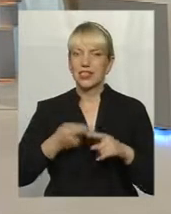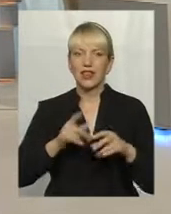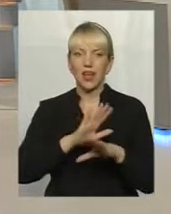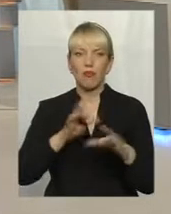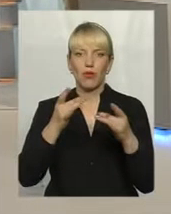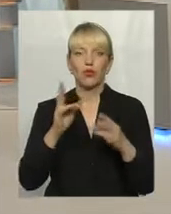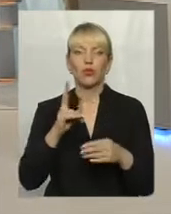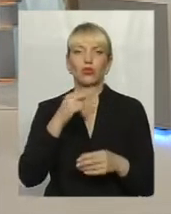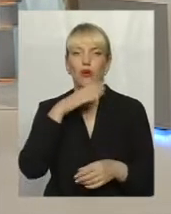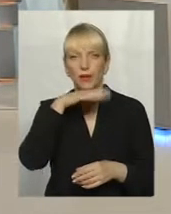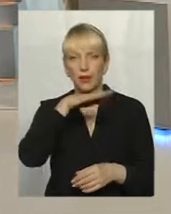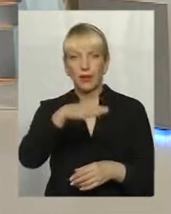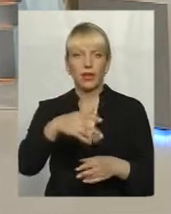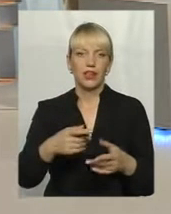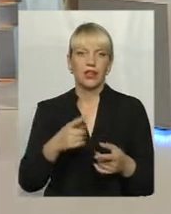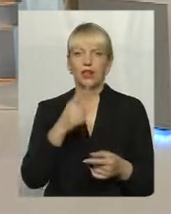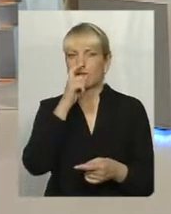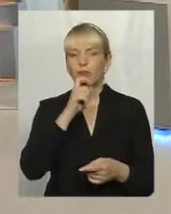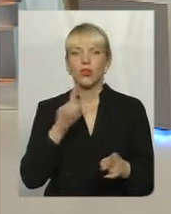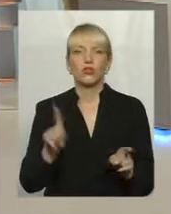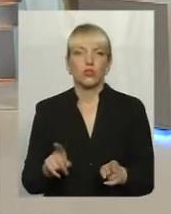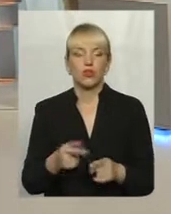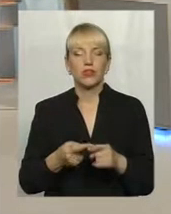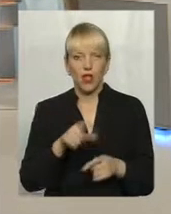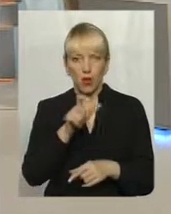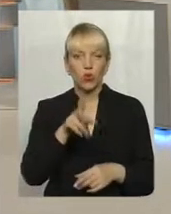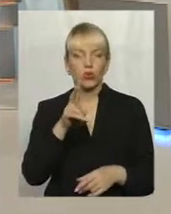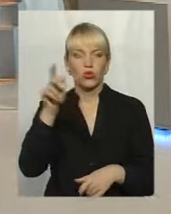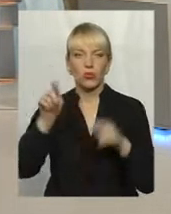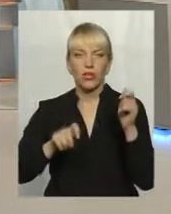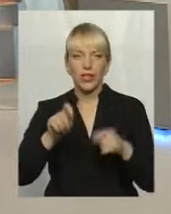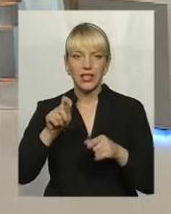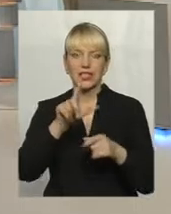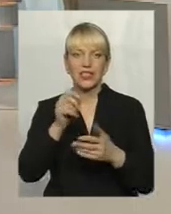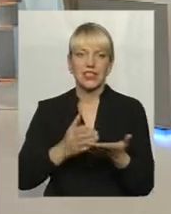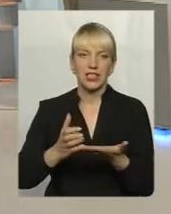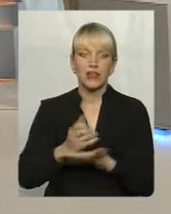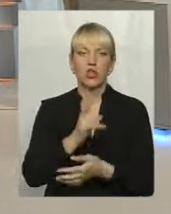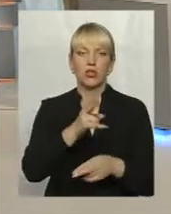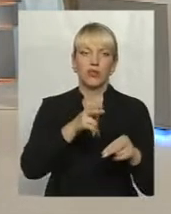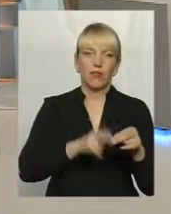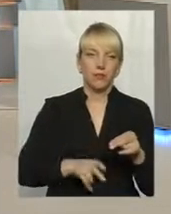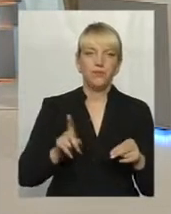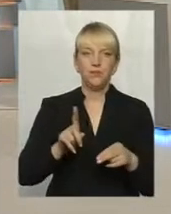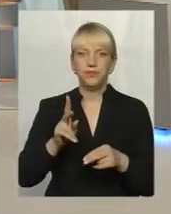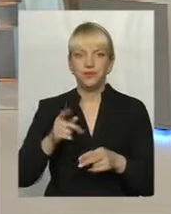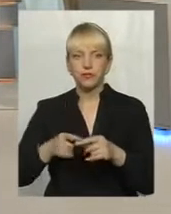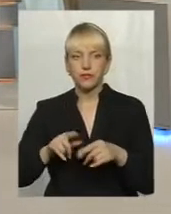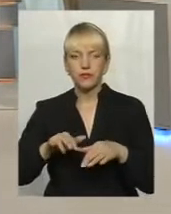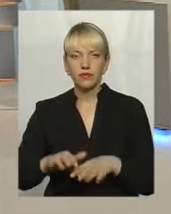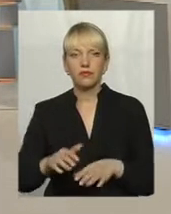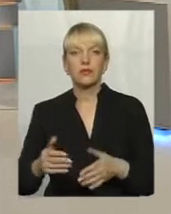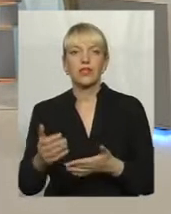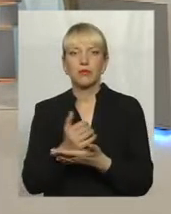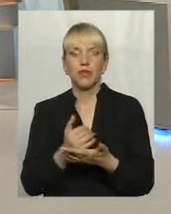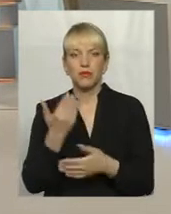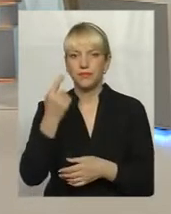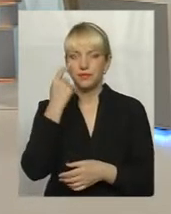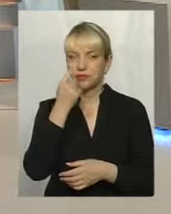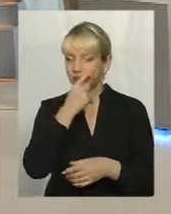і язиком говорять якісь незрозумілі речі. Це люди, які приїхали жнив, хтось завершив, хтось ще в процесі збирання, але в їхніх